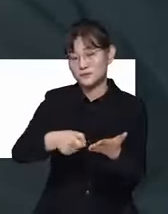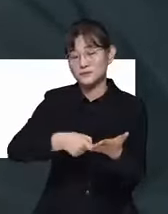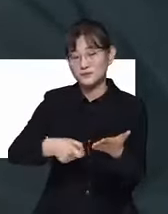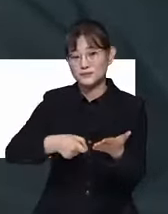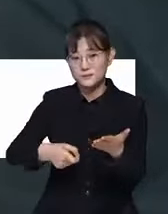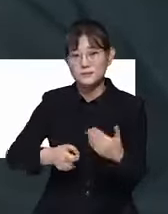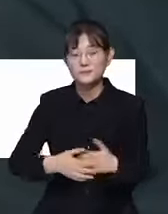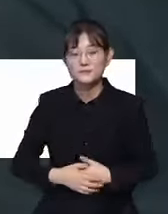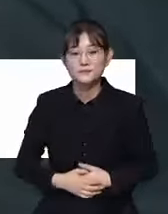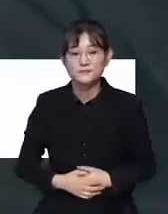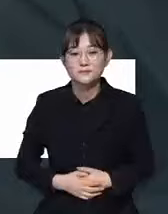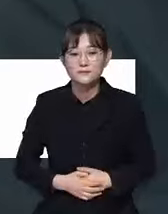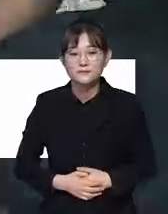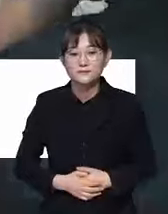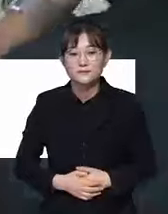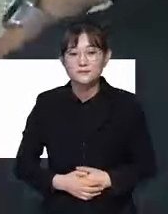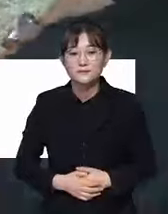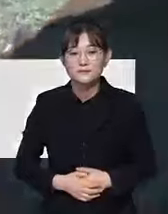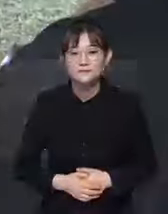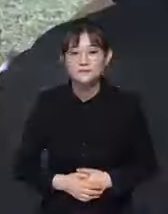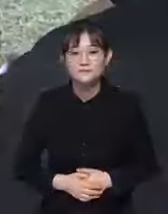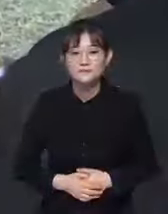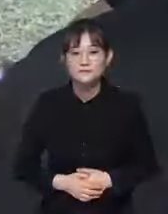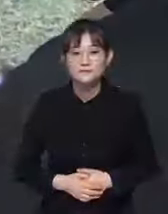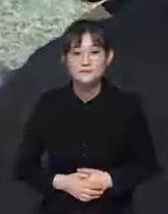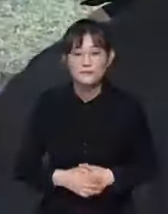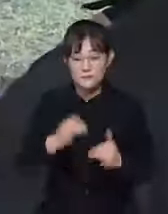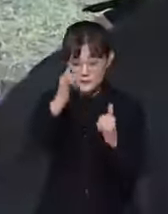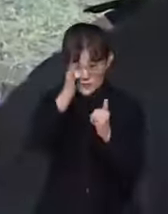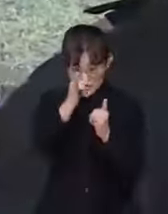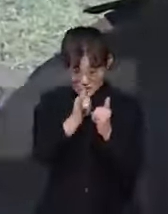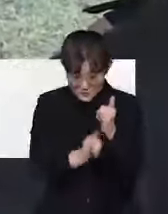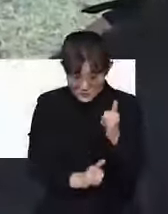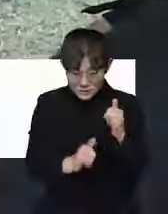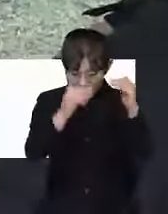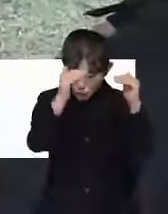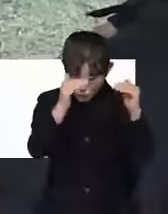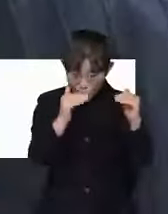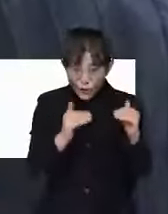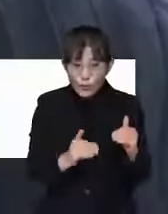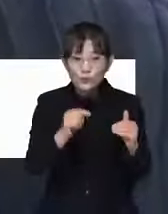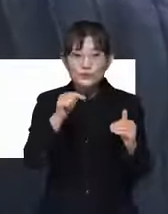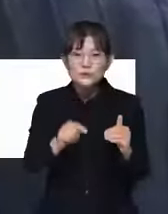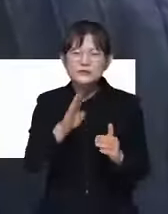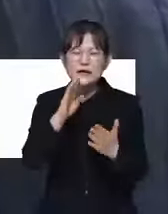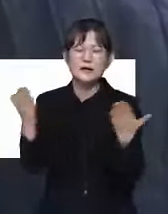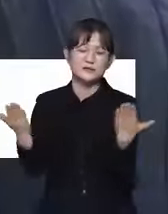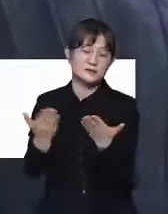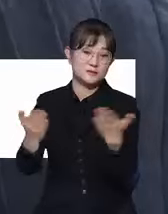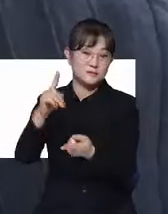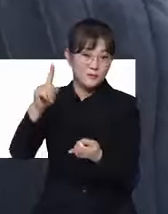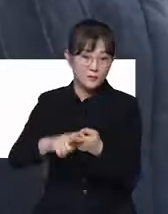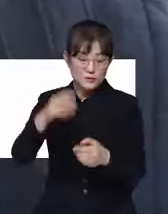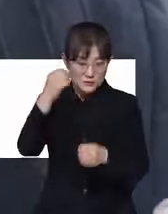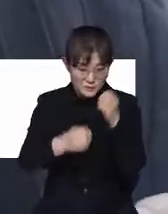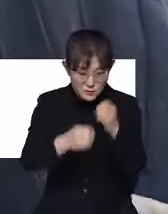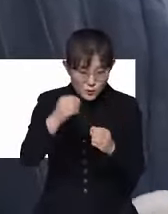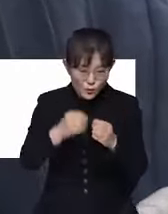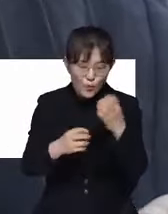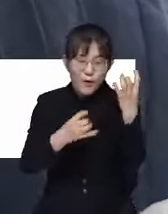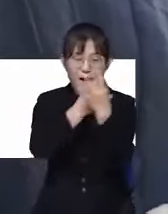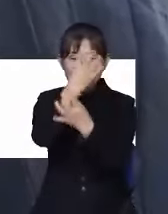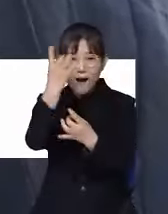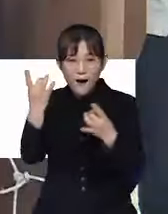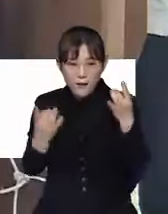가지고 소년이 온다를 쓰지 않았 또 역사적 사실 등 리얼리즘을 바탕으로 하면서도 시적이고 환상적인